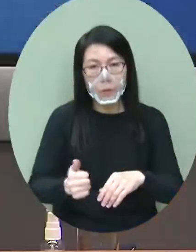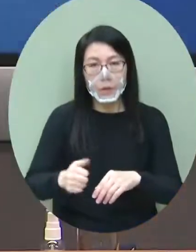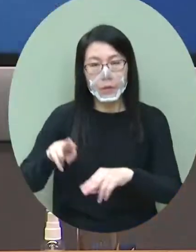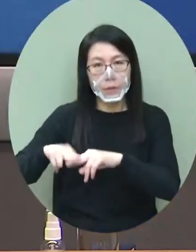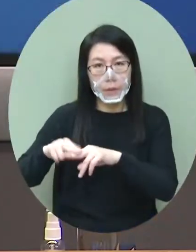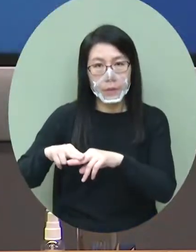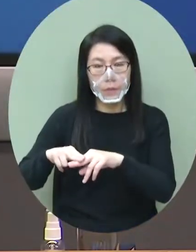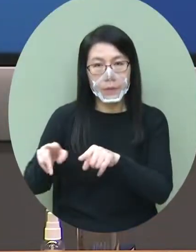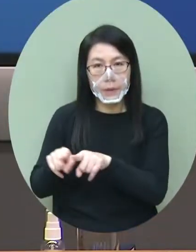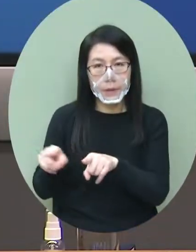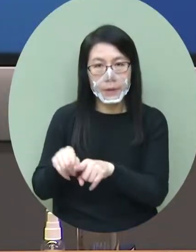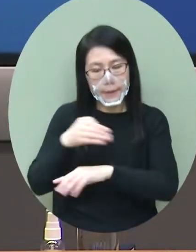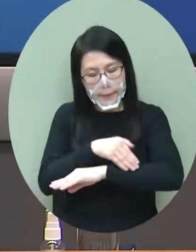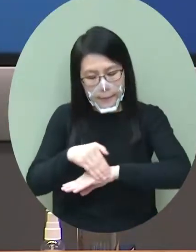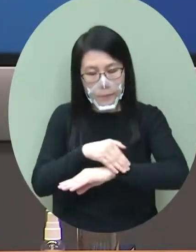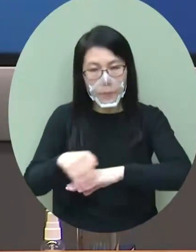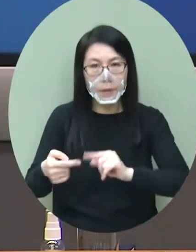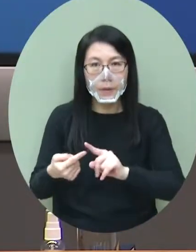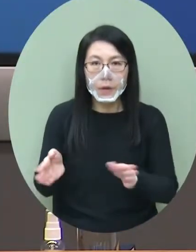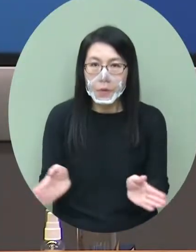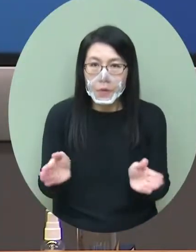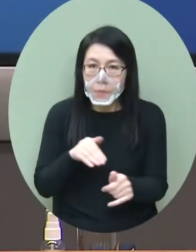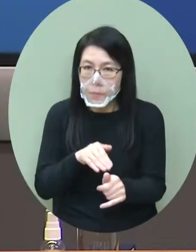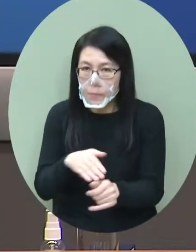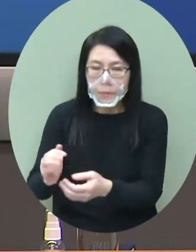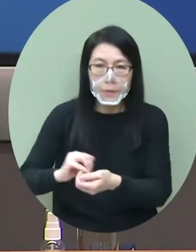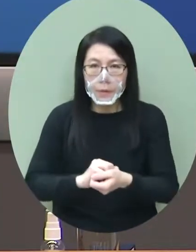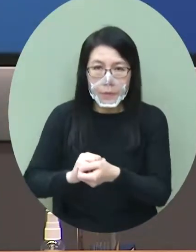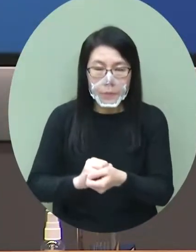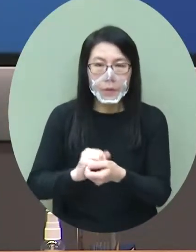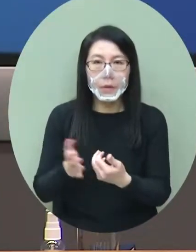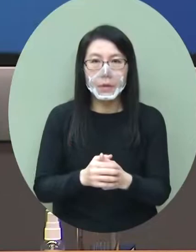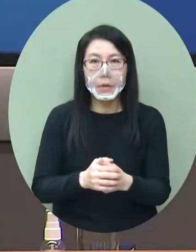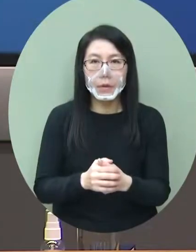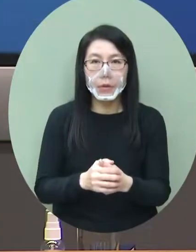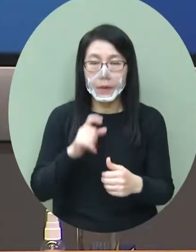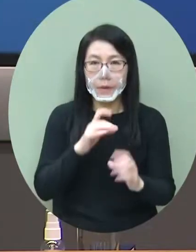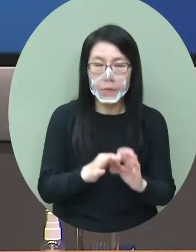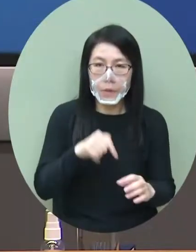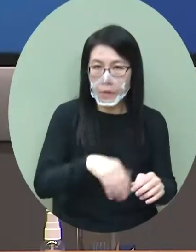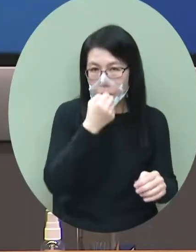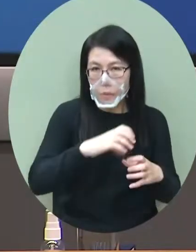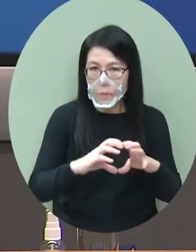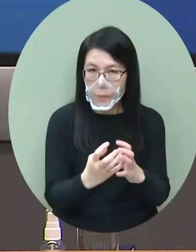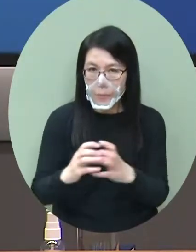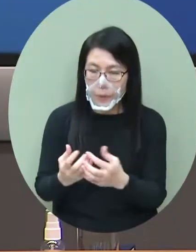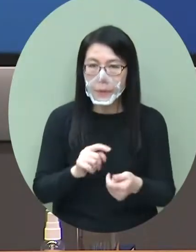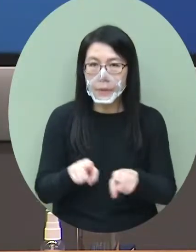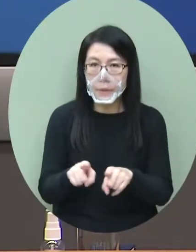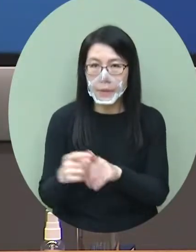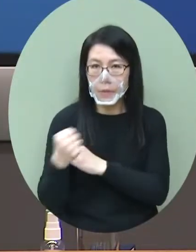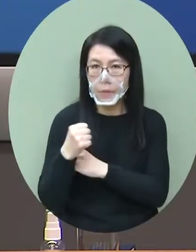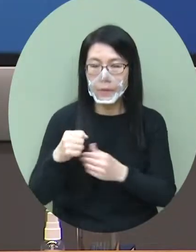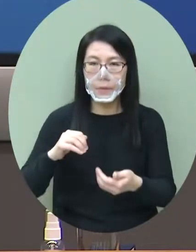通过跟内地的共同筹划、推动和协调， 以致呢业界人士的积极参